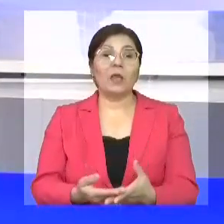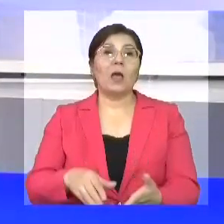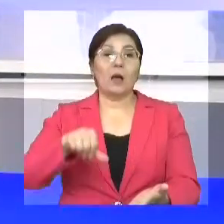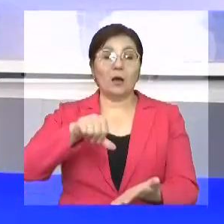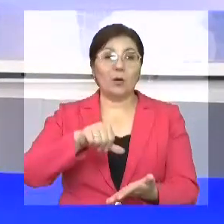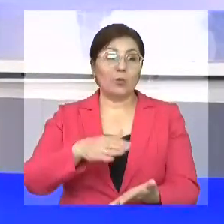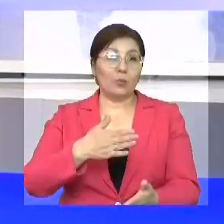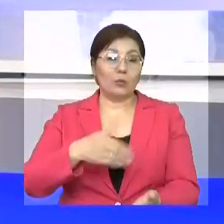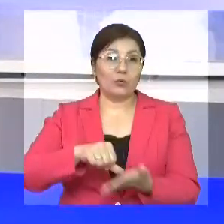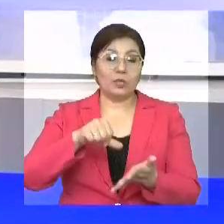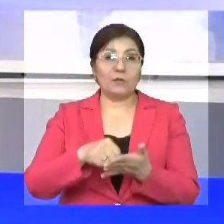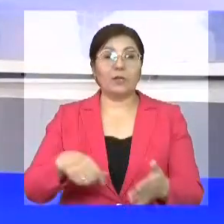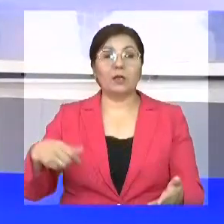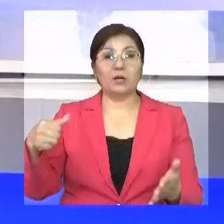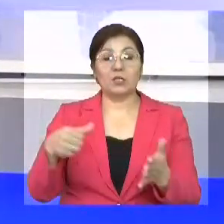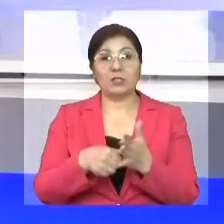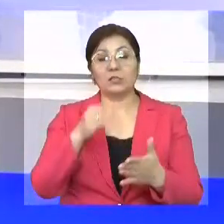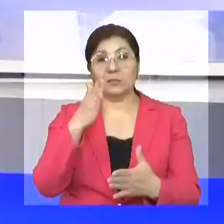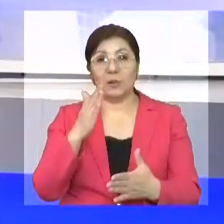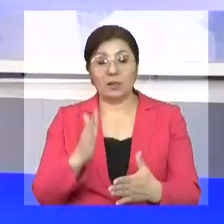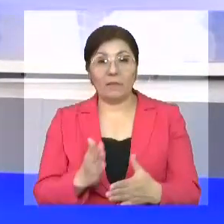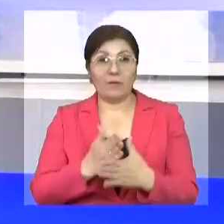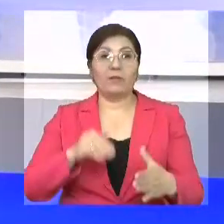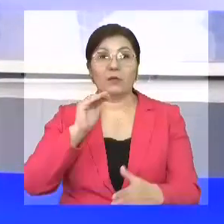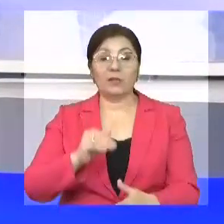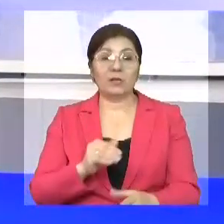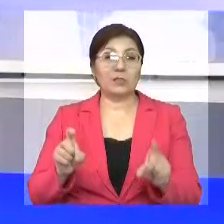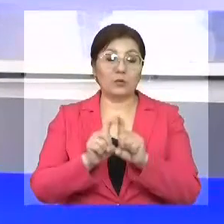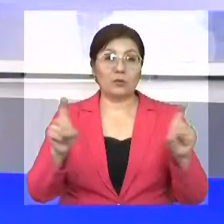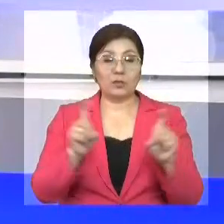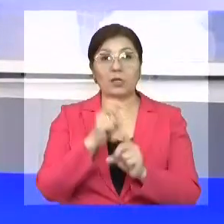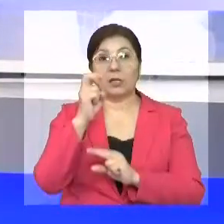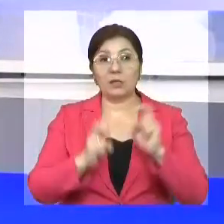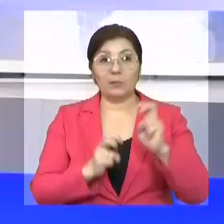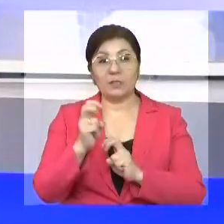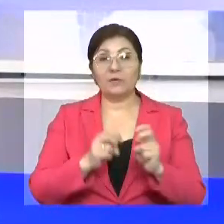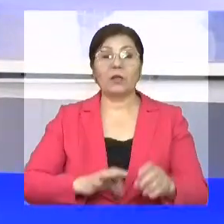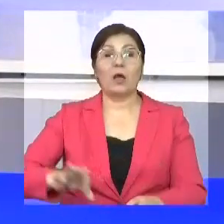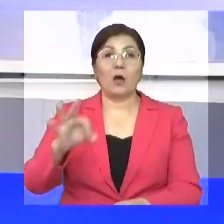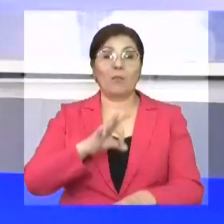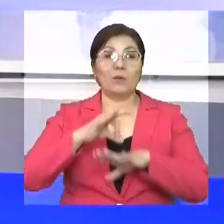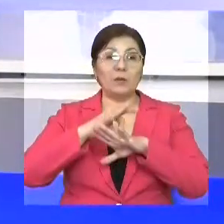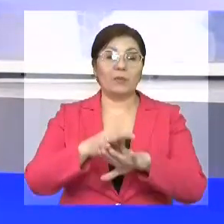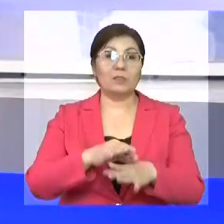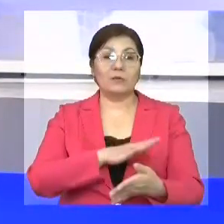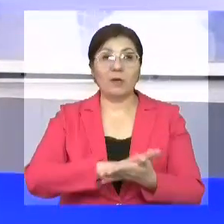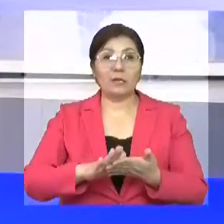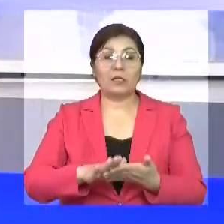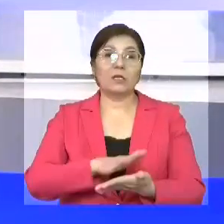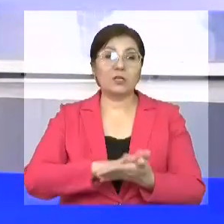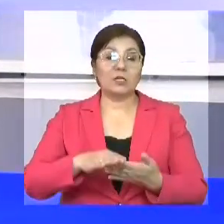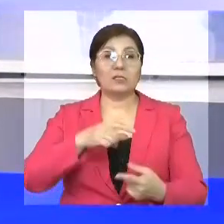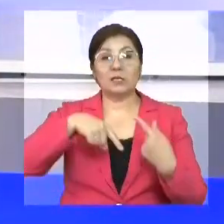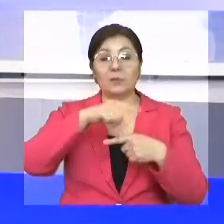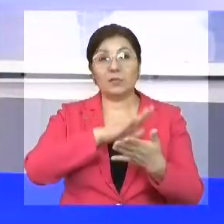более 6,5 тысяч учреждений и предприятий. В рамках очередного этапа экологической программы в регионе организовали акцию «Чистый бизнес,